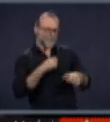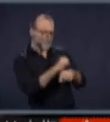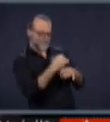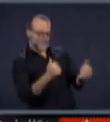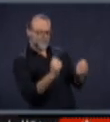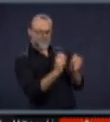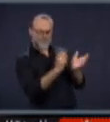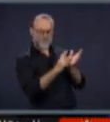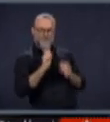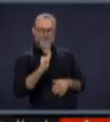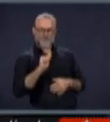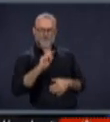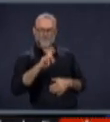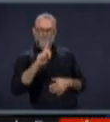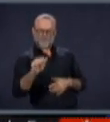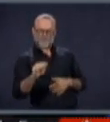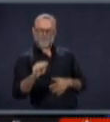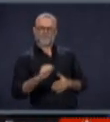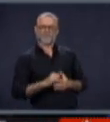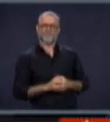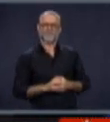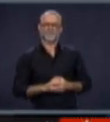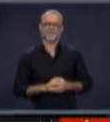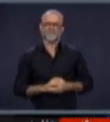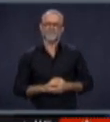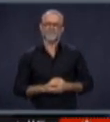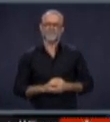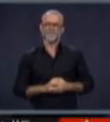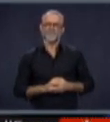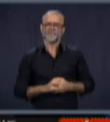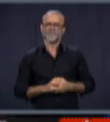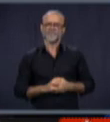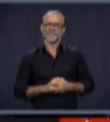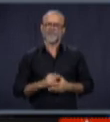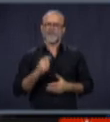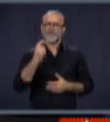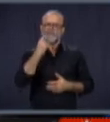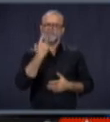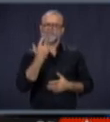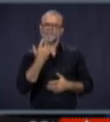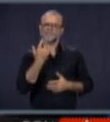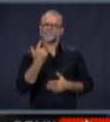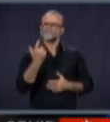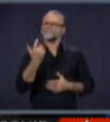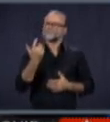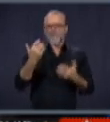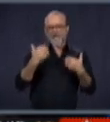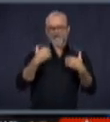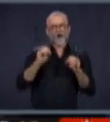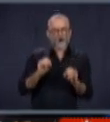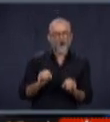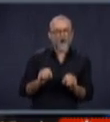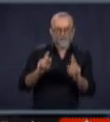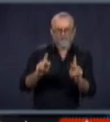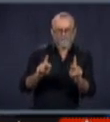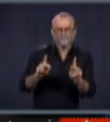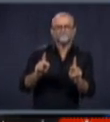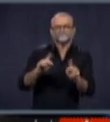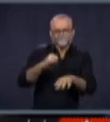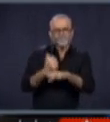les industries du tourisme? Nous travaillons là-dessus avec le docteur Arruda. Je pense qu'il y a